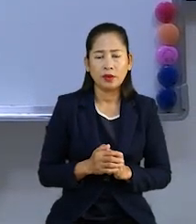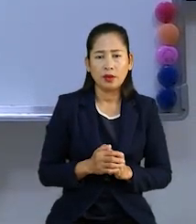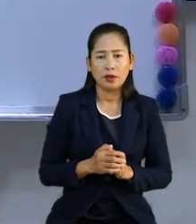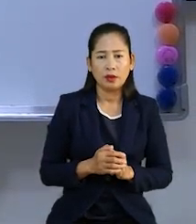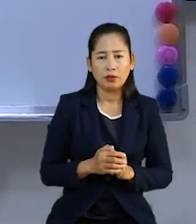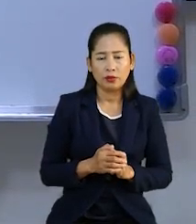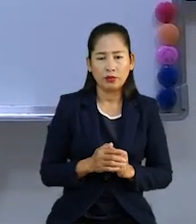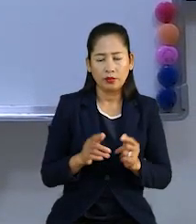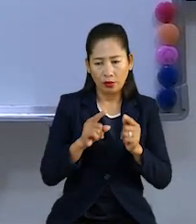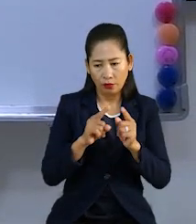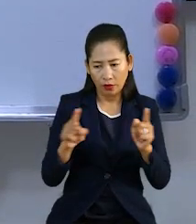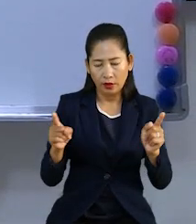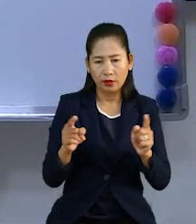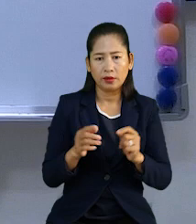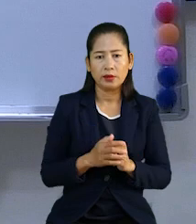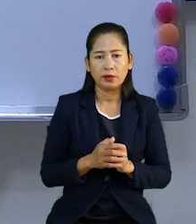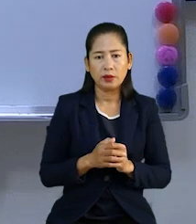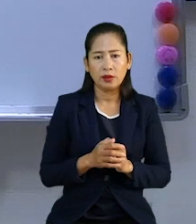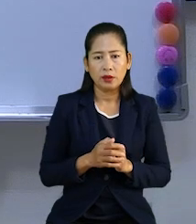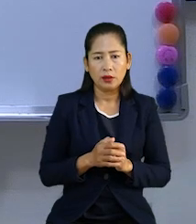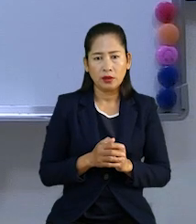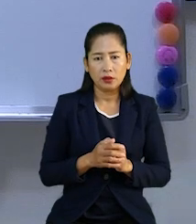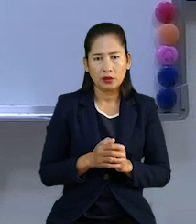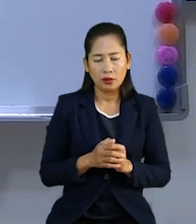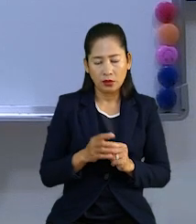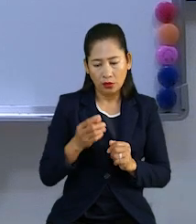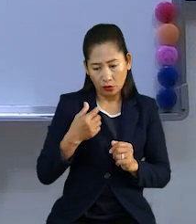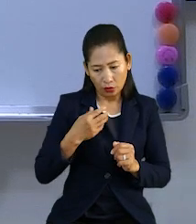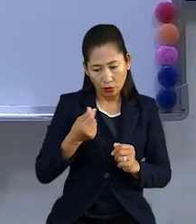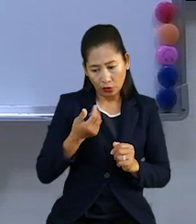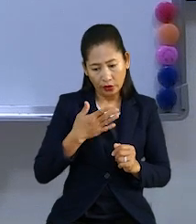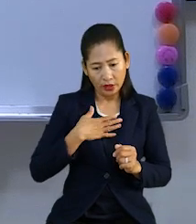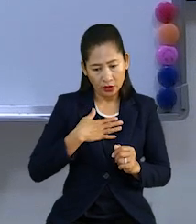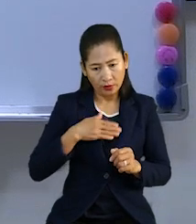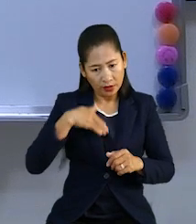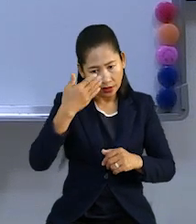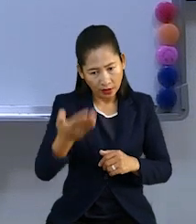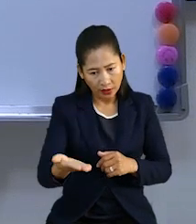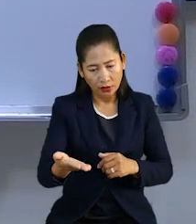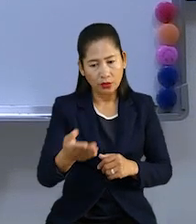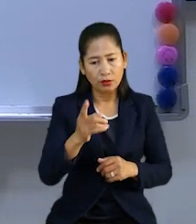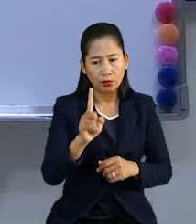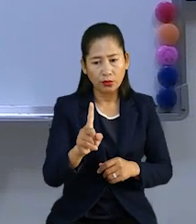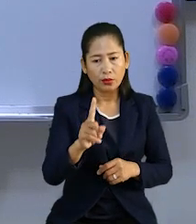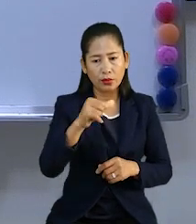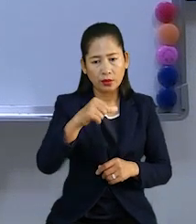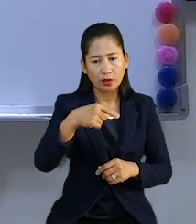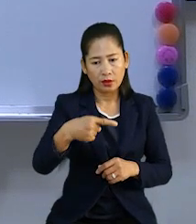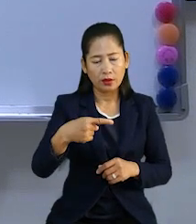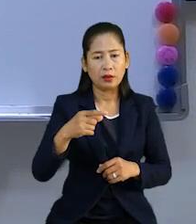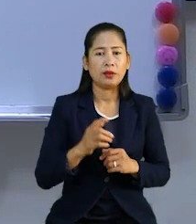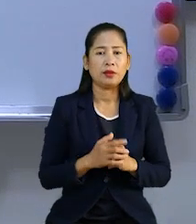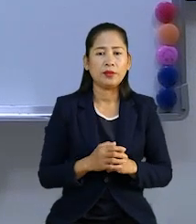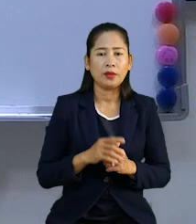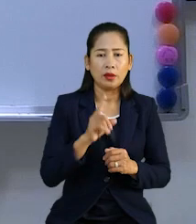tàng ở về chiếc này ní cứ prạ đại nhạc rưu bàn prạ cổ áo ấy mùi sáng rìa